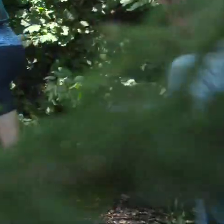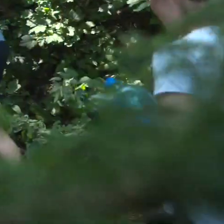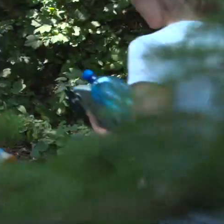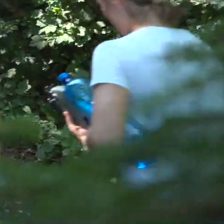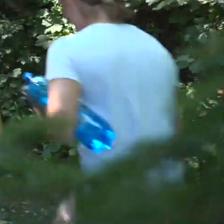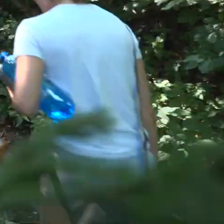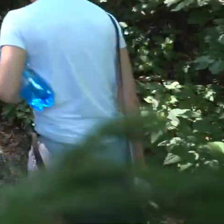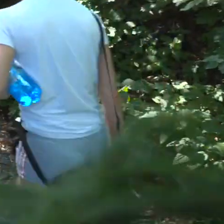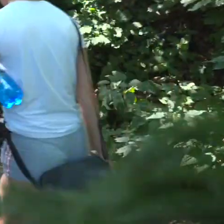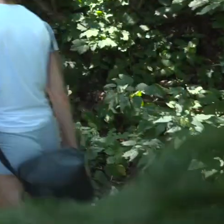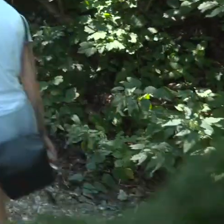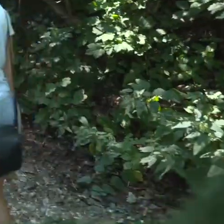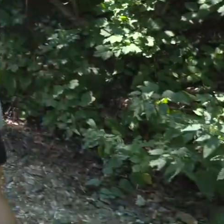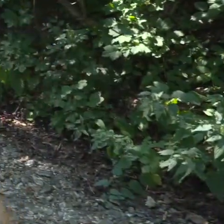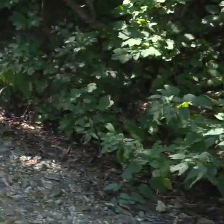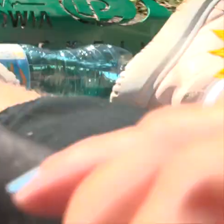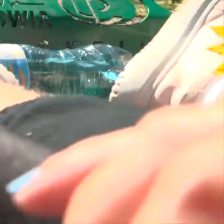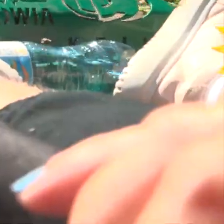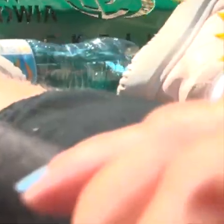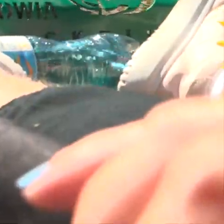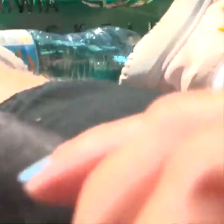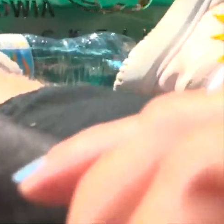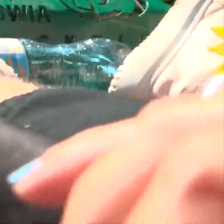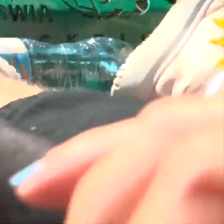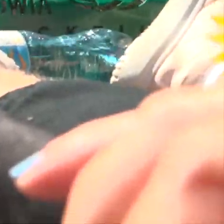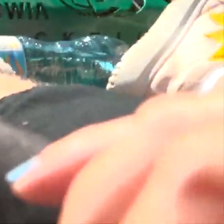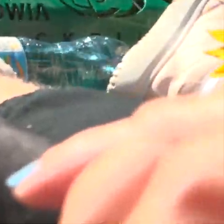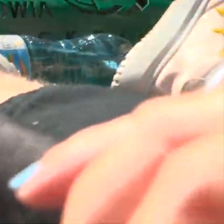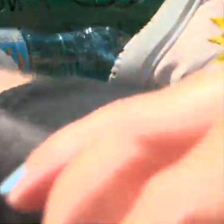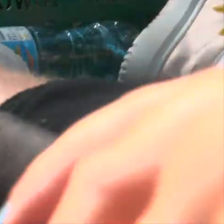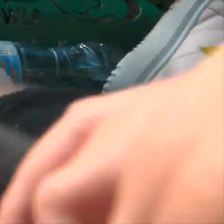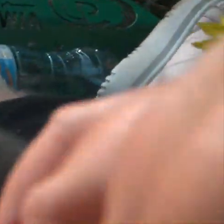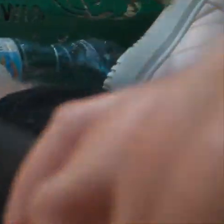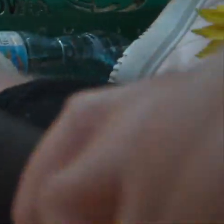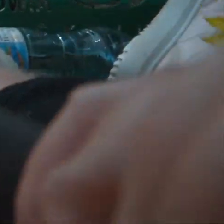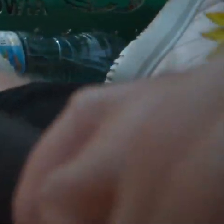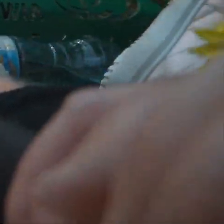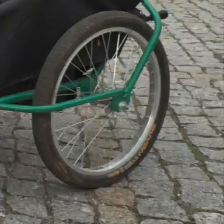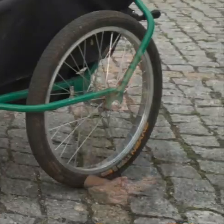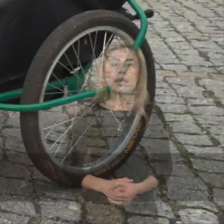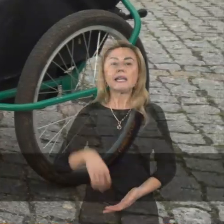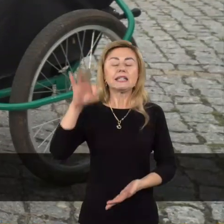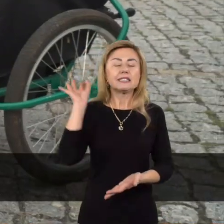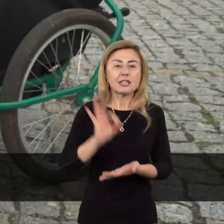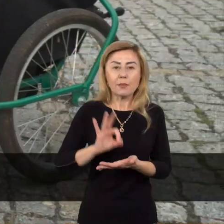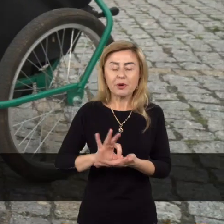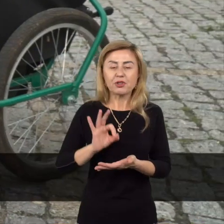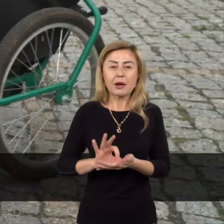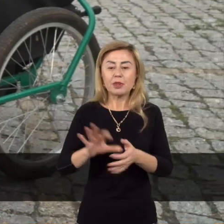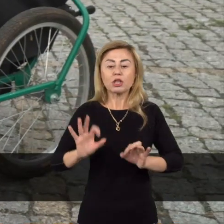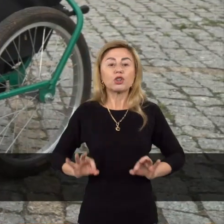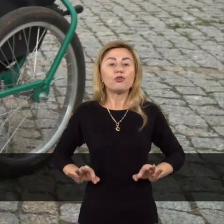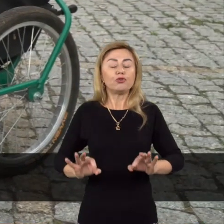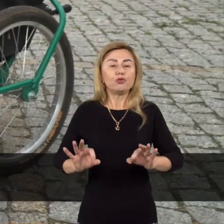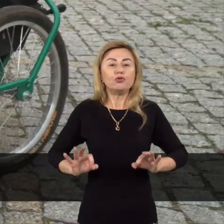Na zdjęciu widać wycieczkę przemierzającą las. Jedna z osób korzysta z wózka biegowego. My zapewniamy sprzęt, tego